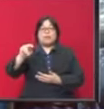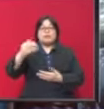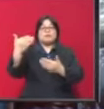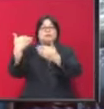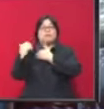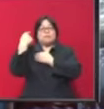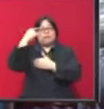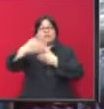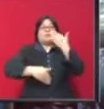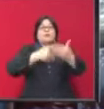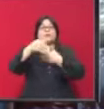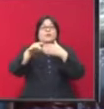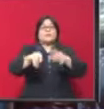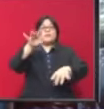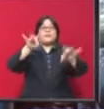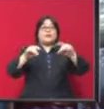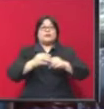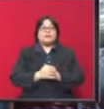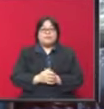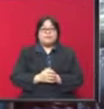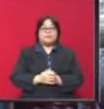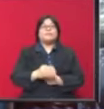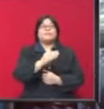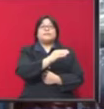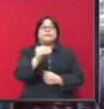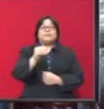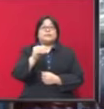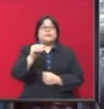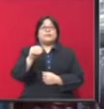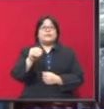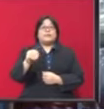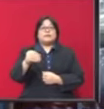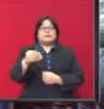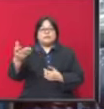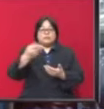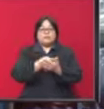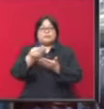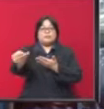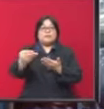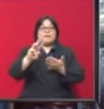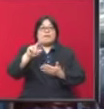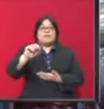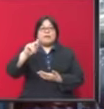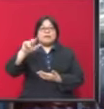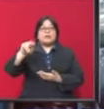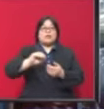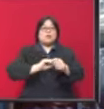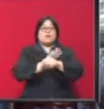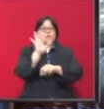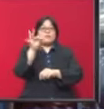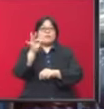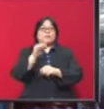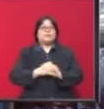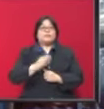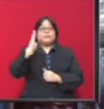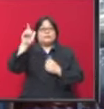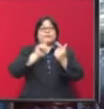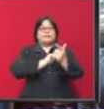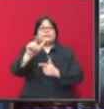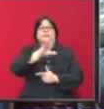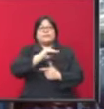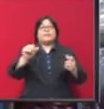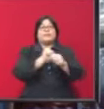tanggung jawab untuk proses pemilihan dan perolehan kepada beximco with 19 yang akan diluluskan